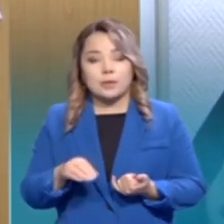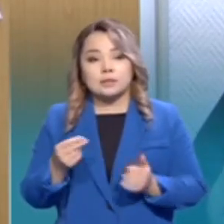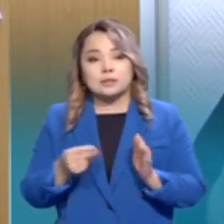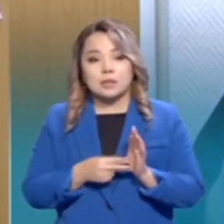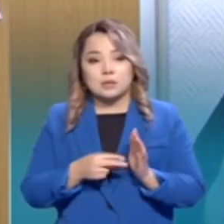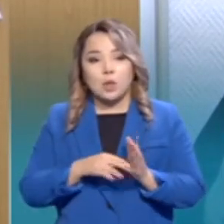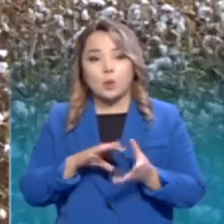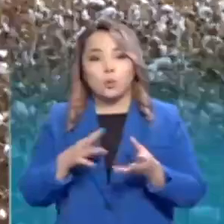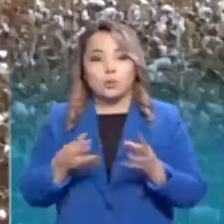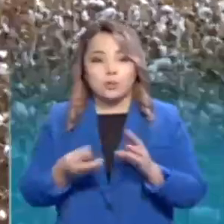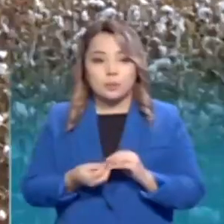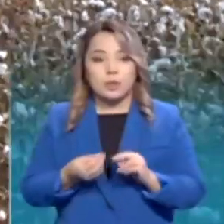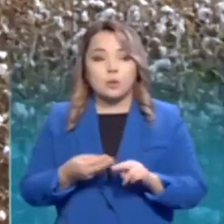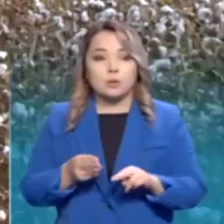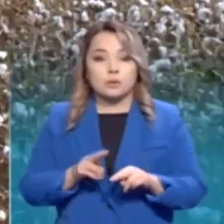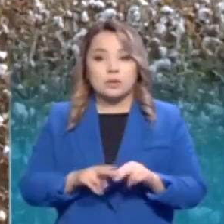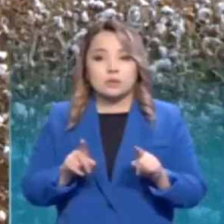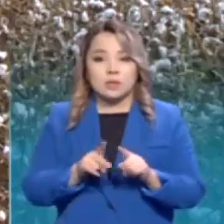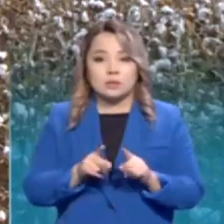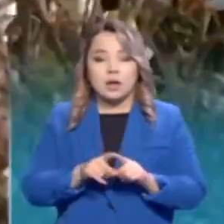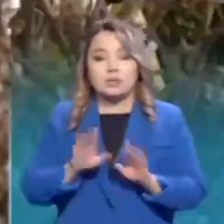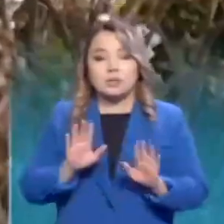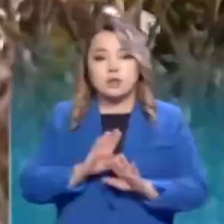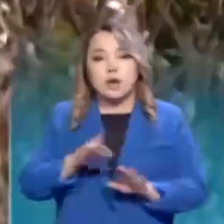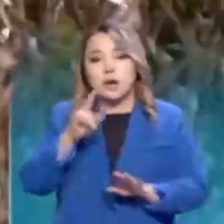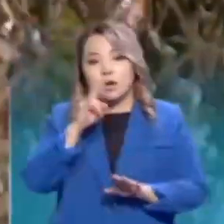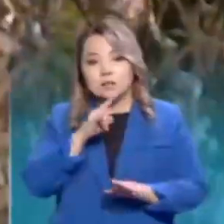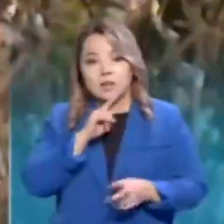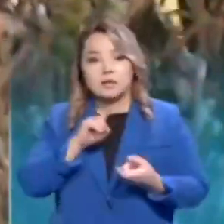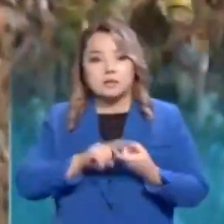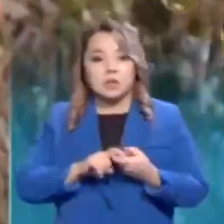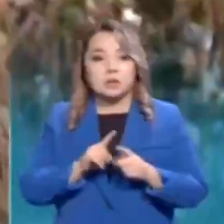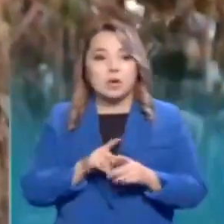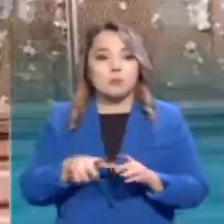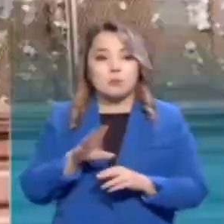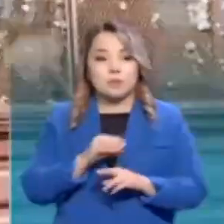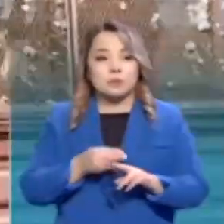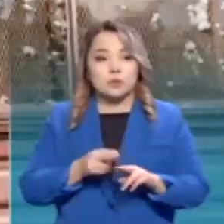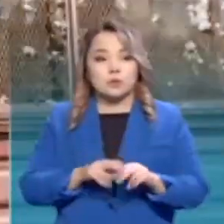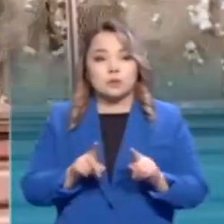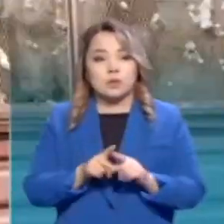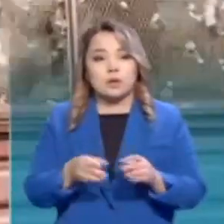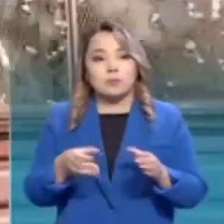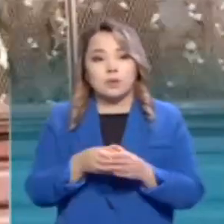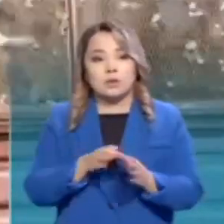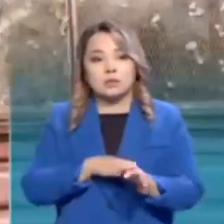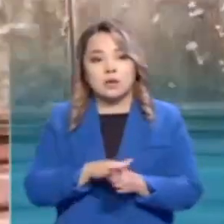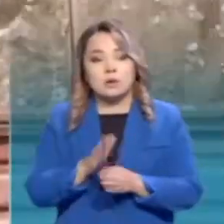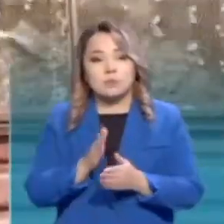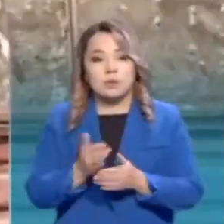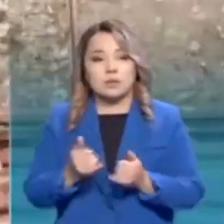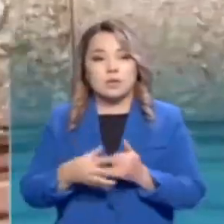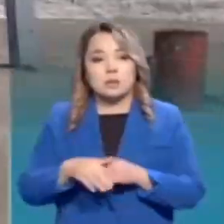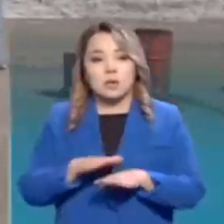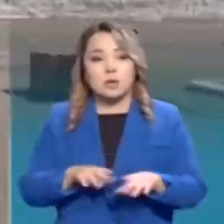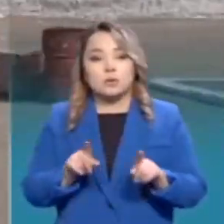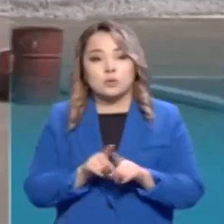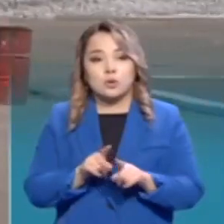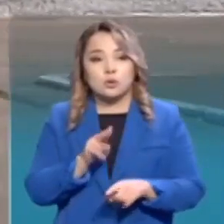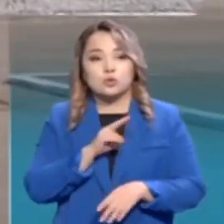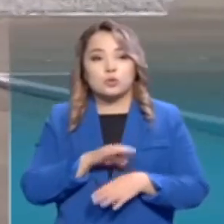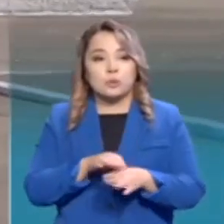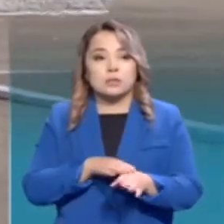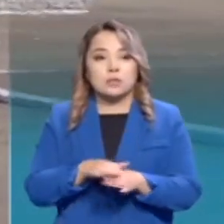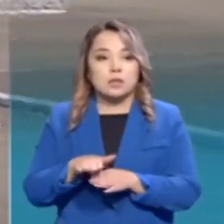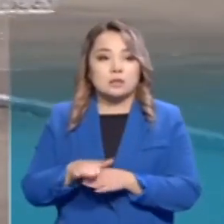теңгенің көлемінде болып тұр. Ол тек қана Қазақстанның жағдайы емес, ол бәрі әлемдік нарықтағы жағдай. Жергілікті әкімшілікпен қазір жұмыс